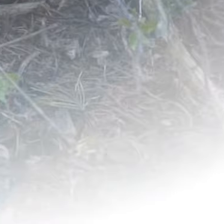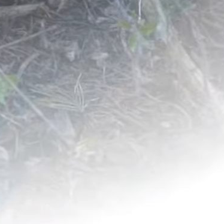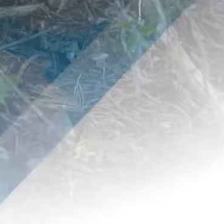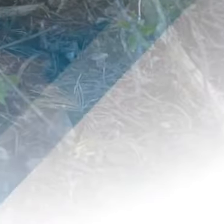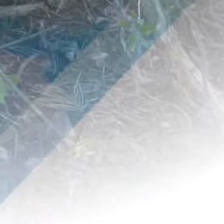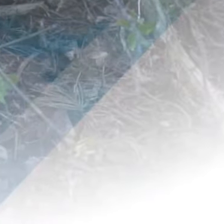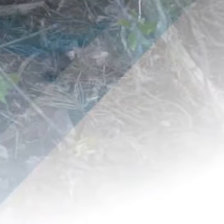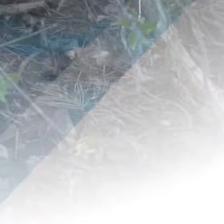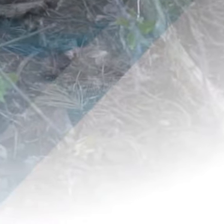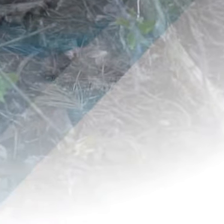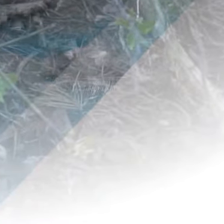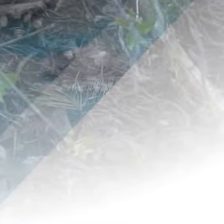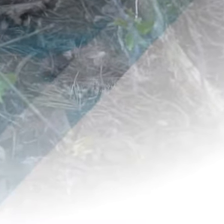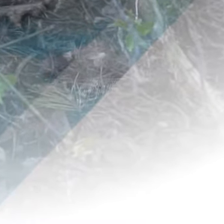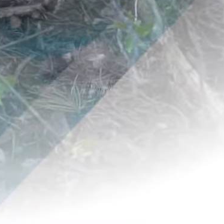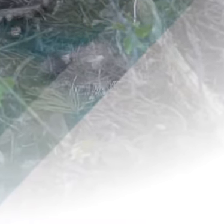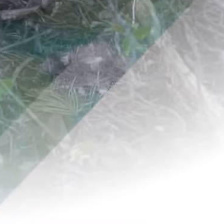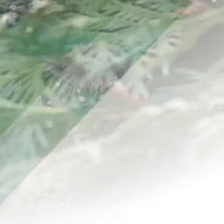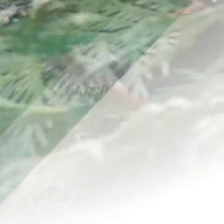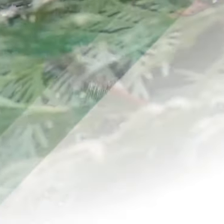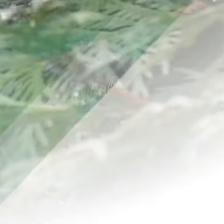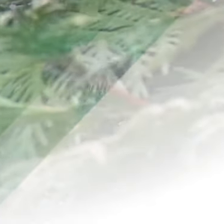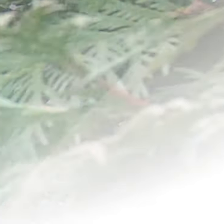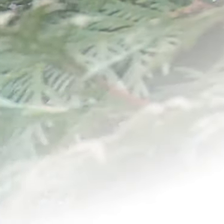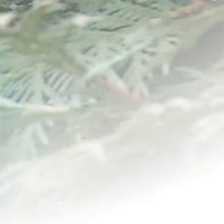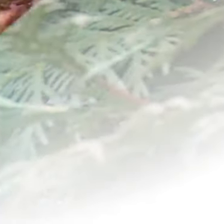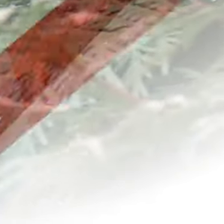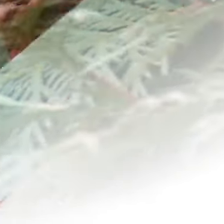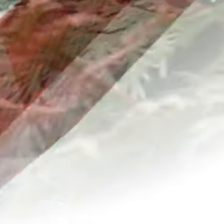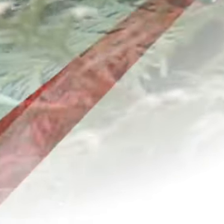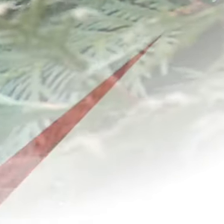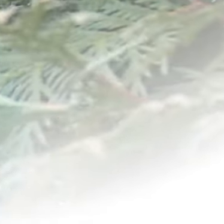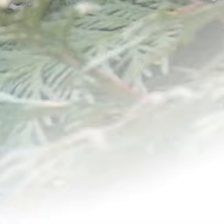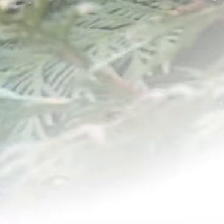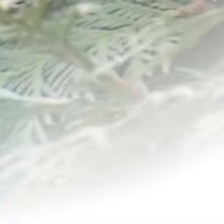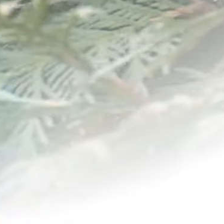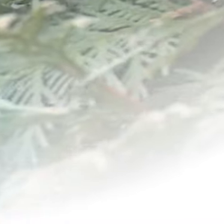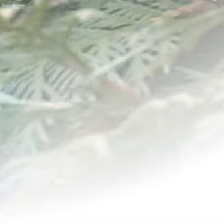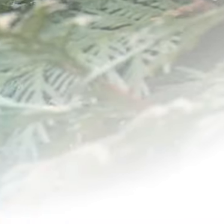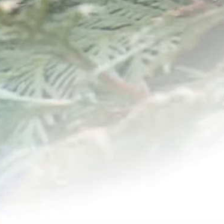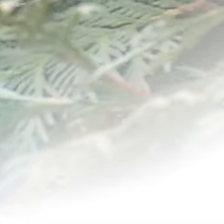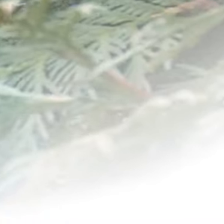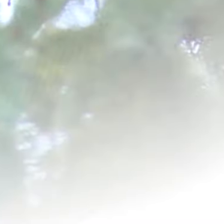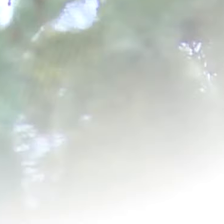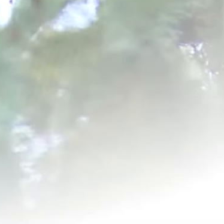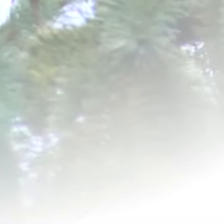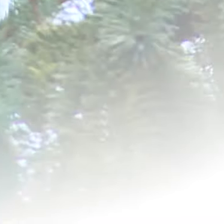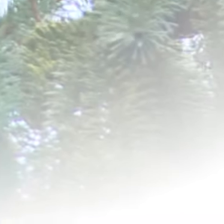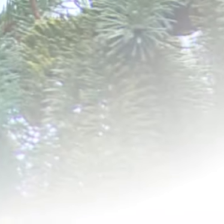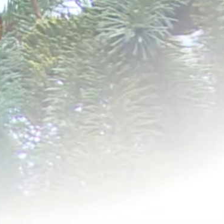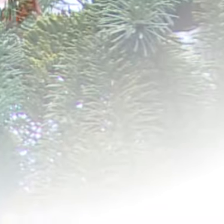Па месяцовым календары маладзік. А дакладней, 8 мая ў 6 гадзін 24